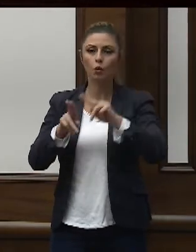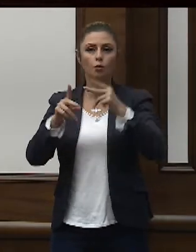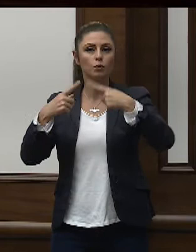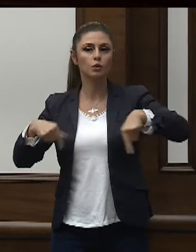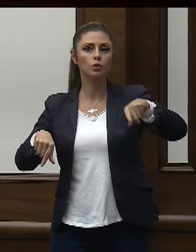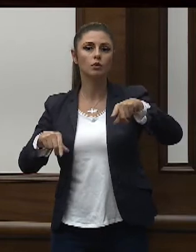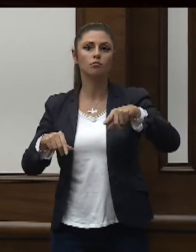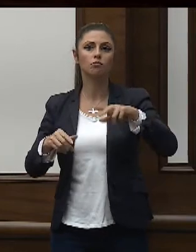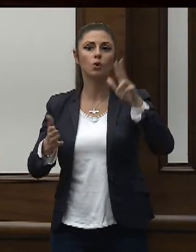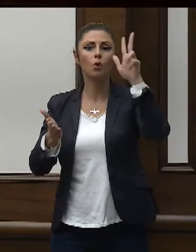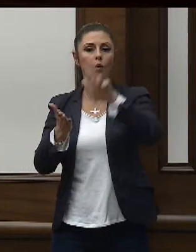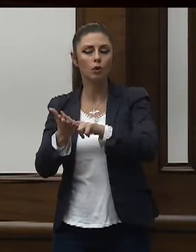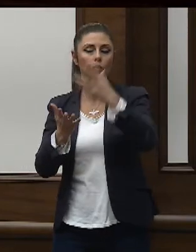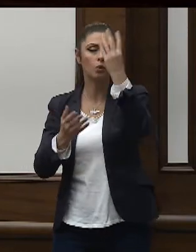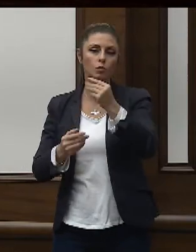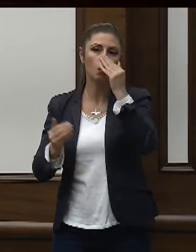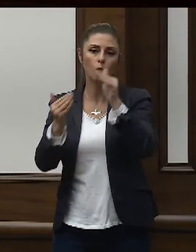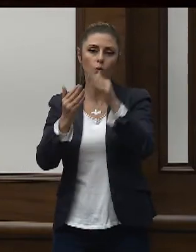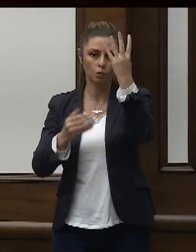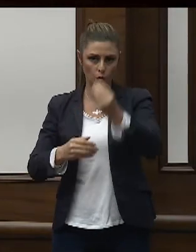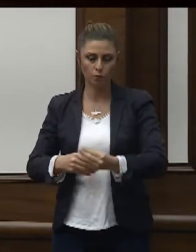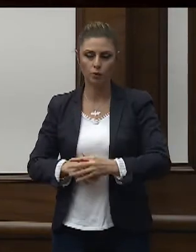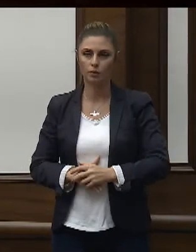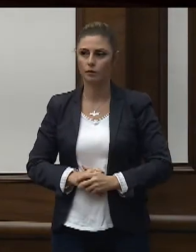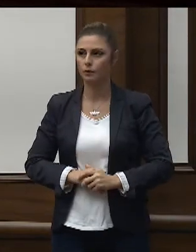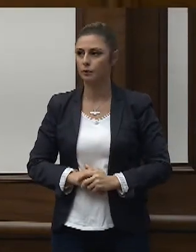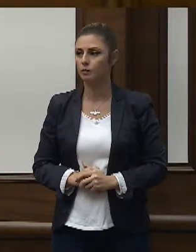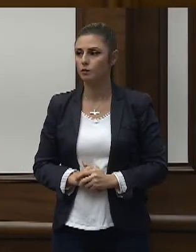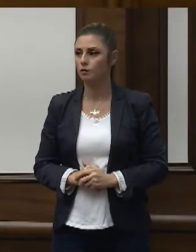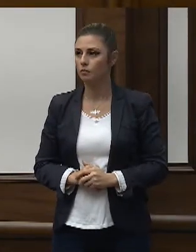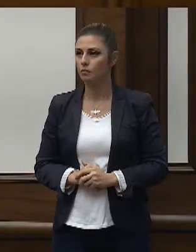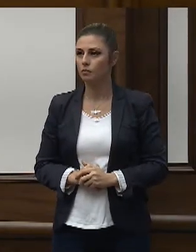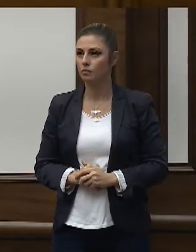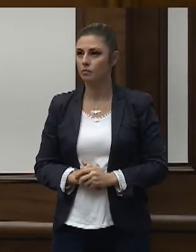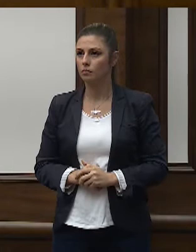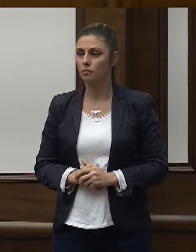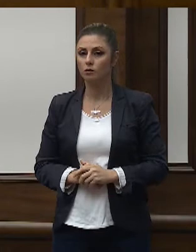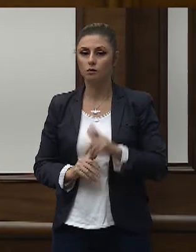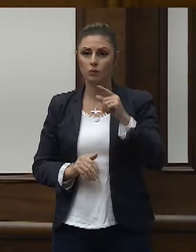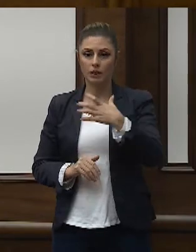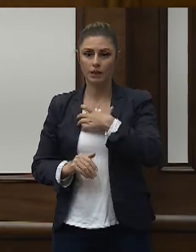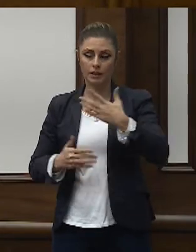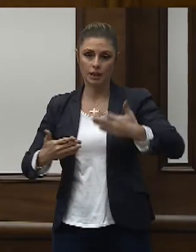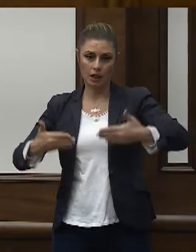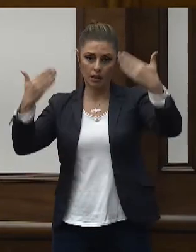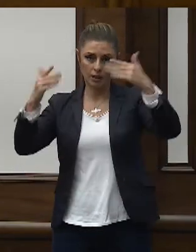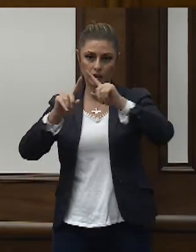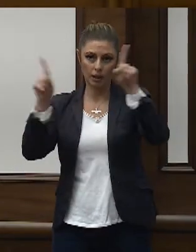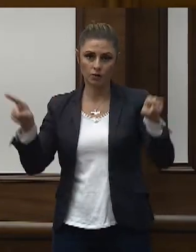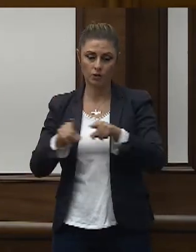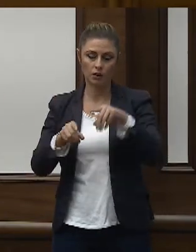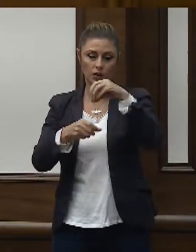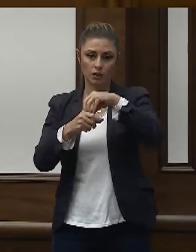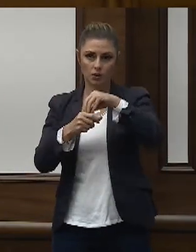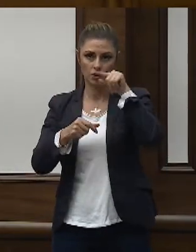oy birliğiyle uygun görülmüştür. Meclisimizin onayına arz olunur. Değerli meclis üyesi arkadaşlarım, önünüzdeki ekranda iki